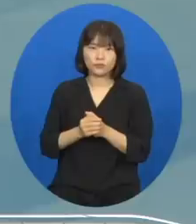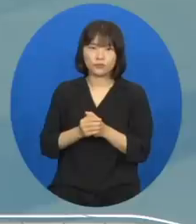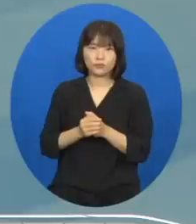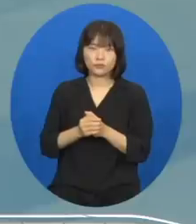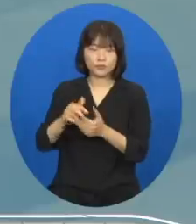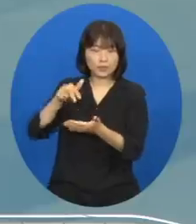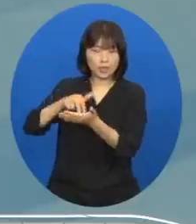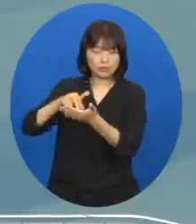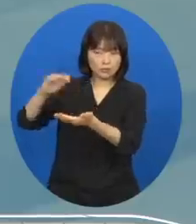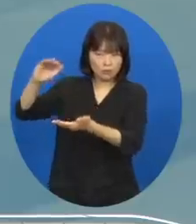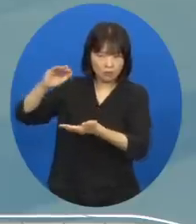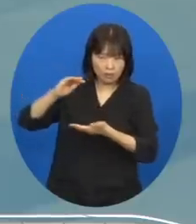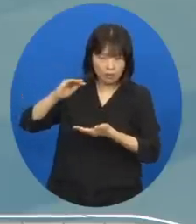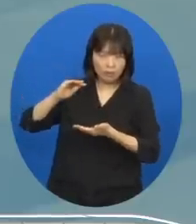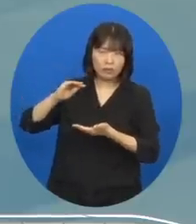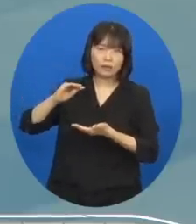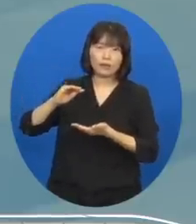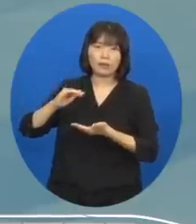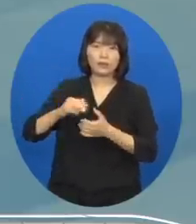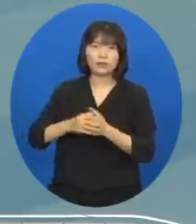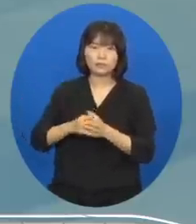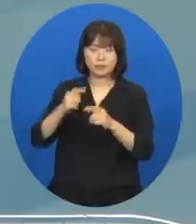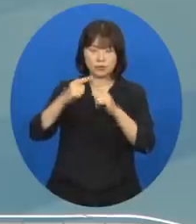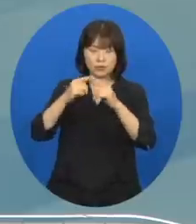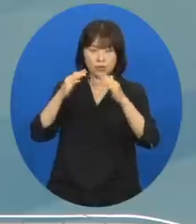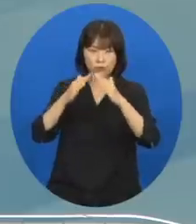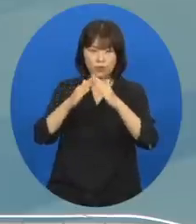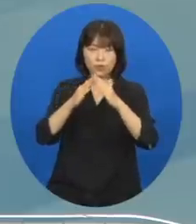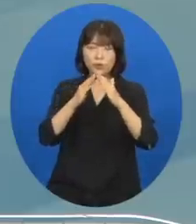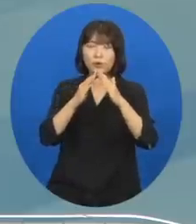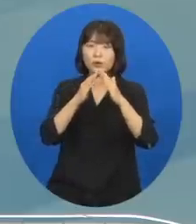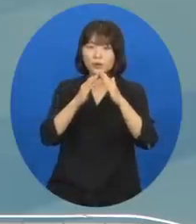사정을 들어보니까 교인 신방을